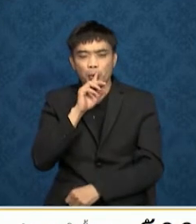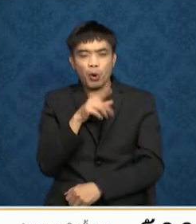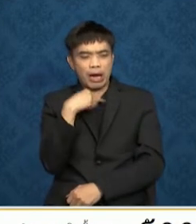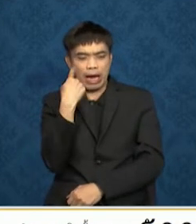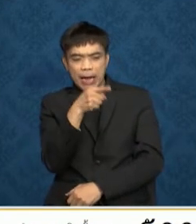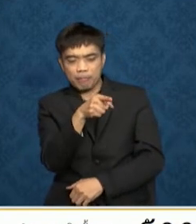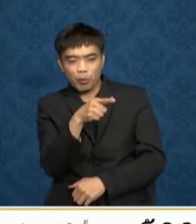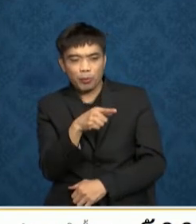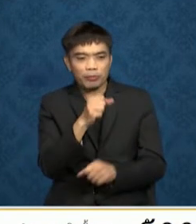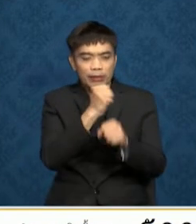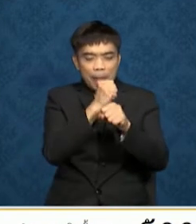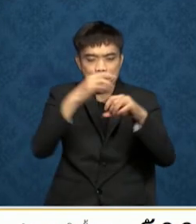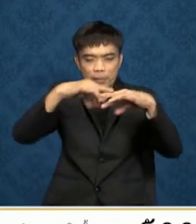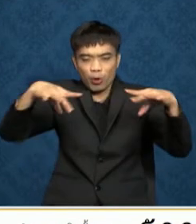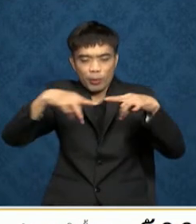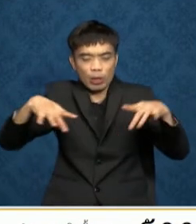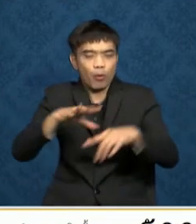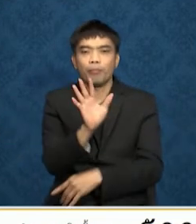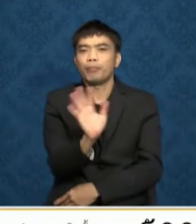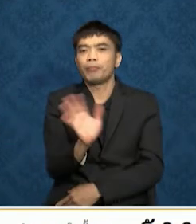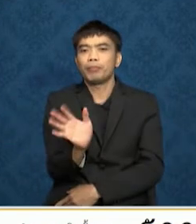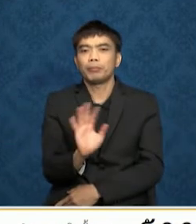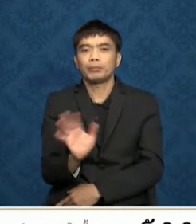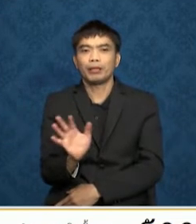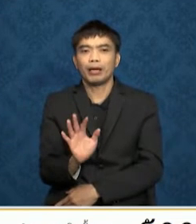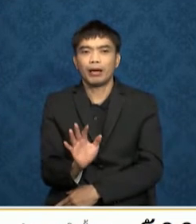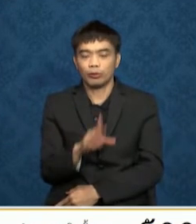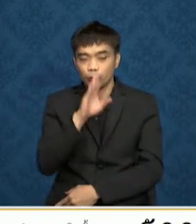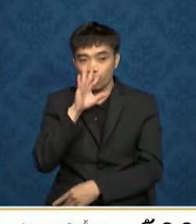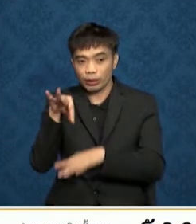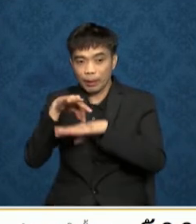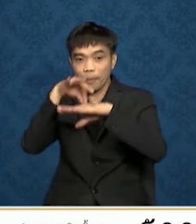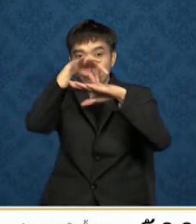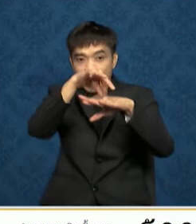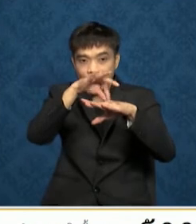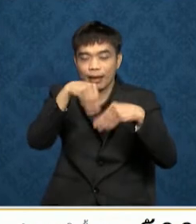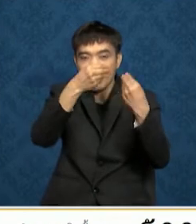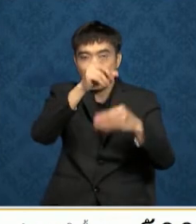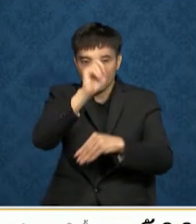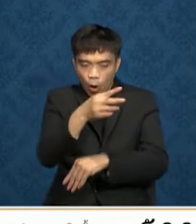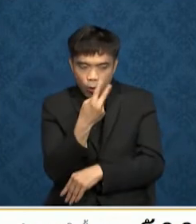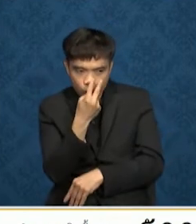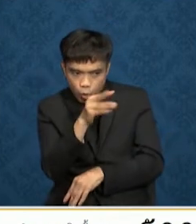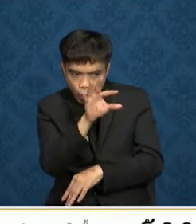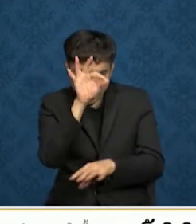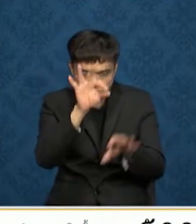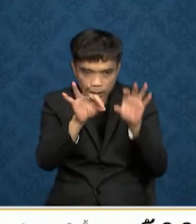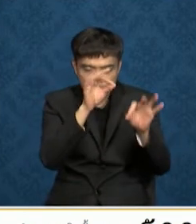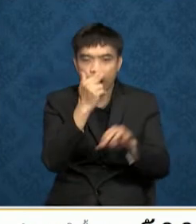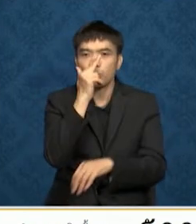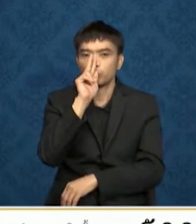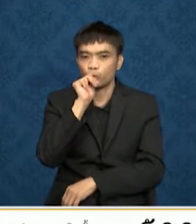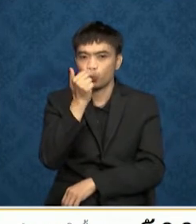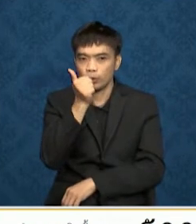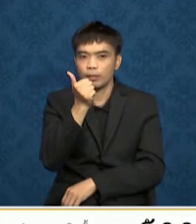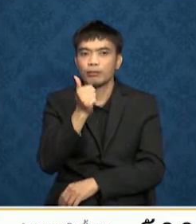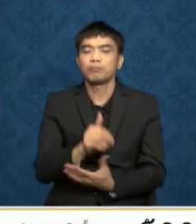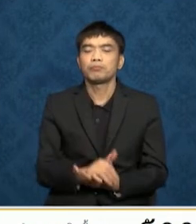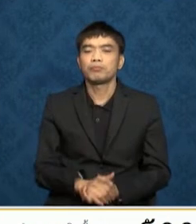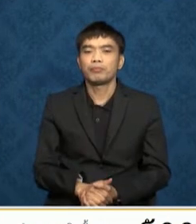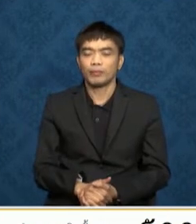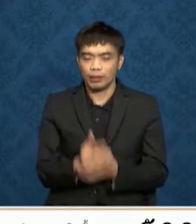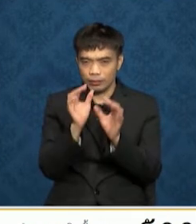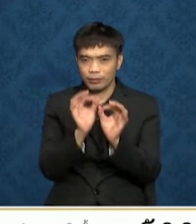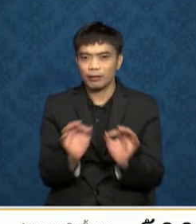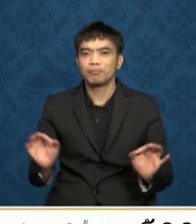กับงานท่านตั้งคนต้องงพิจารณาดูให้ดีครับนี่เป็นสิ่งที่ผมเกริ่นมาว่าเป็นภาพ